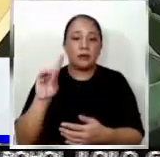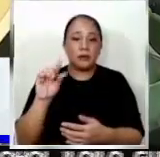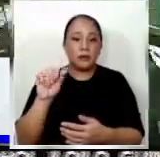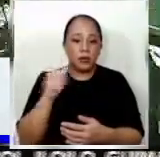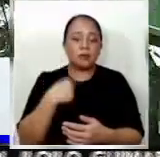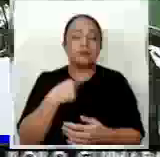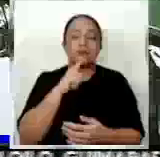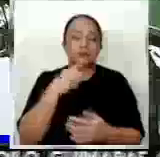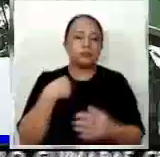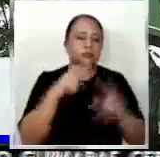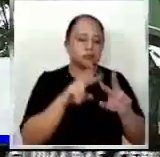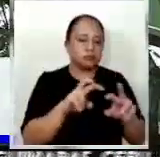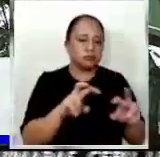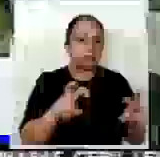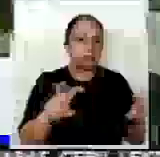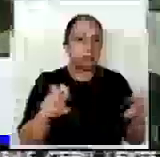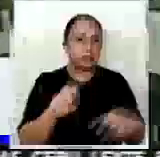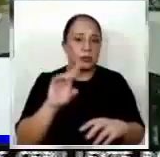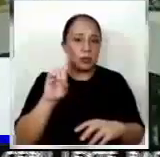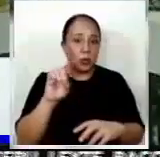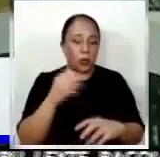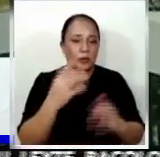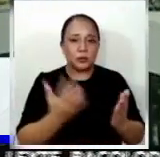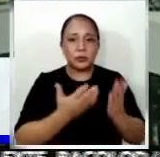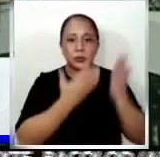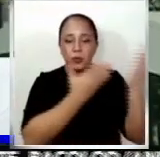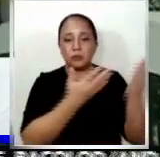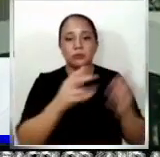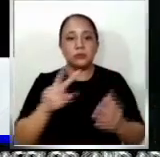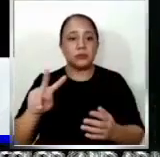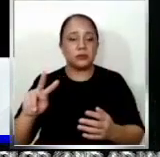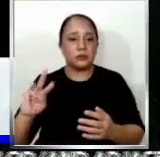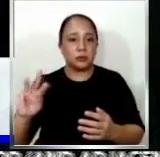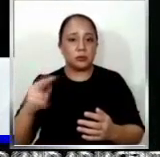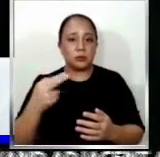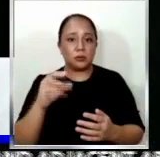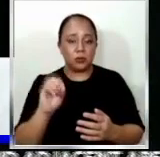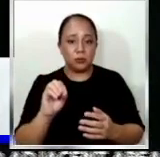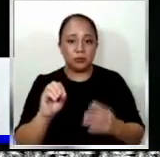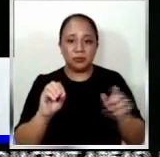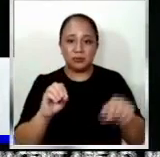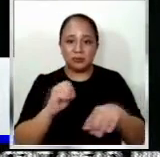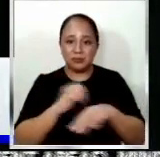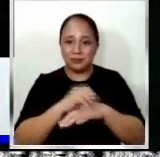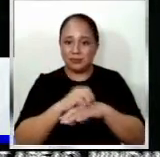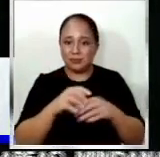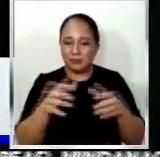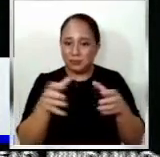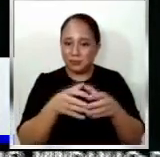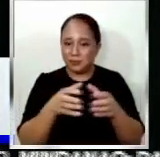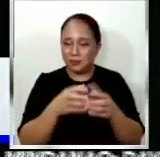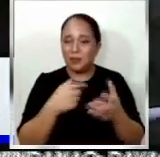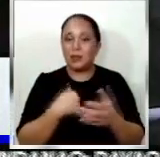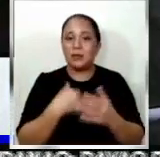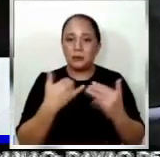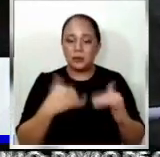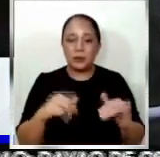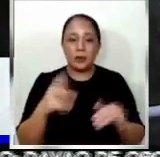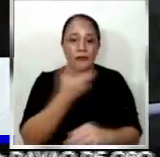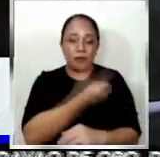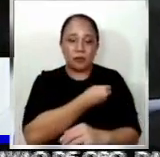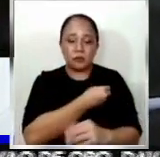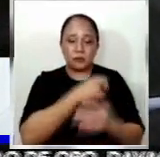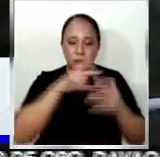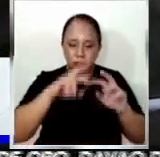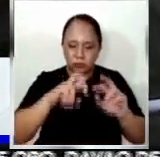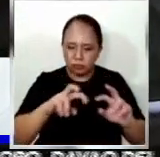mabuti ng Department of Health ang rekomendasyon ng WHO Advisory Panel. Patuloy ring pinag-aaralan ng Vaccine Expert Panel ang mga datos dito